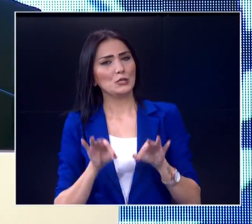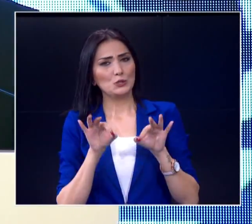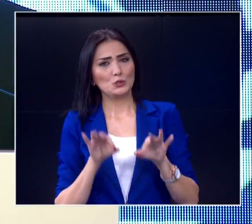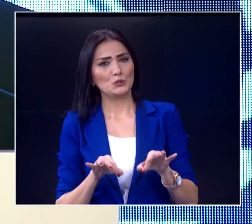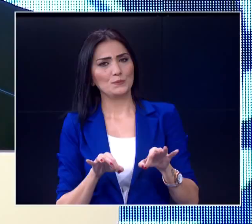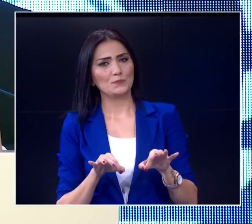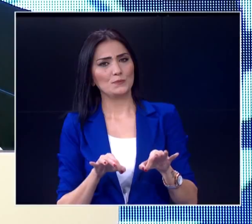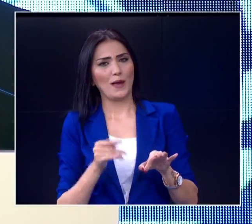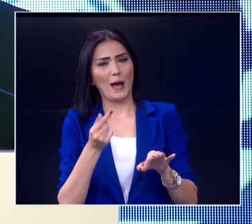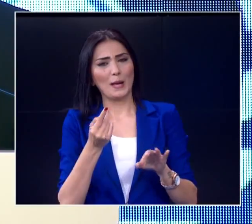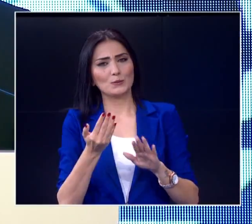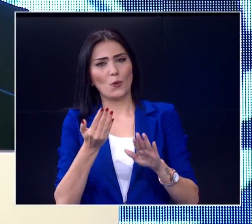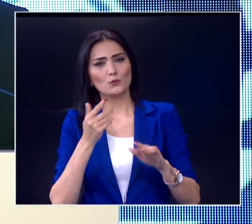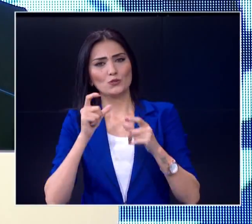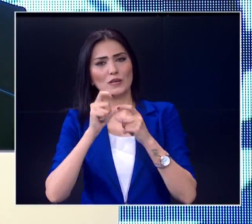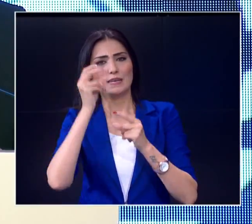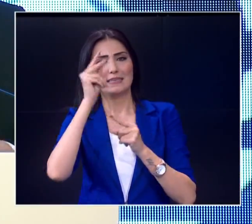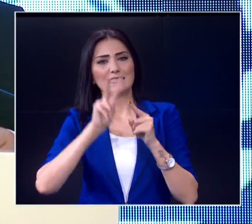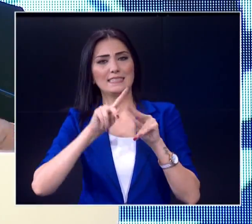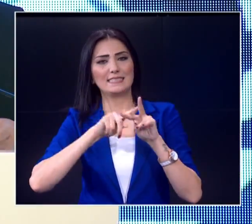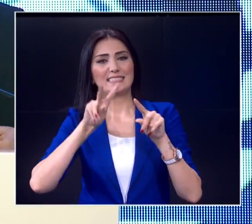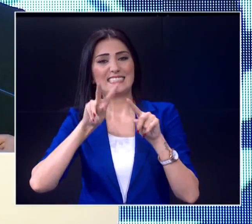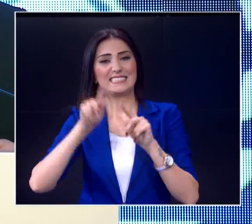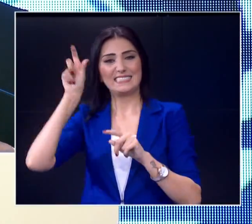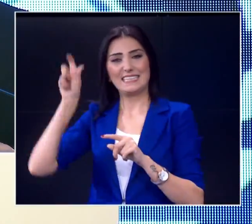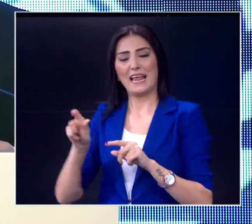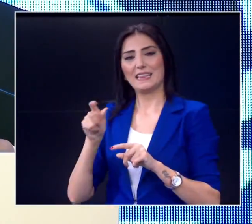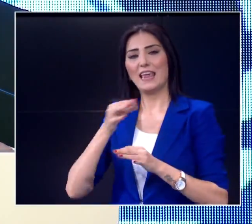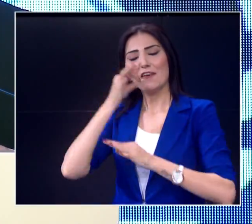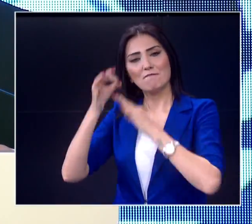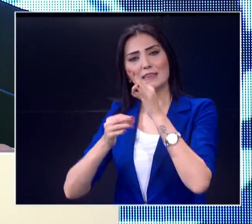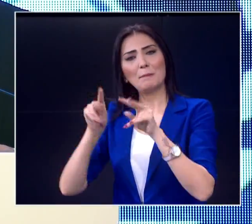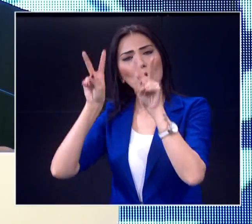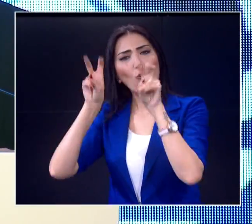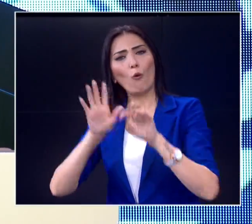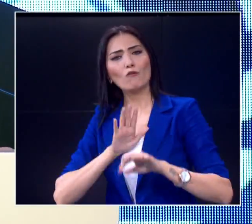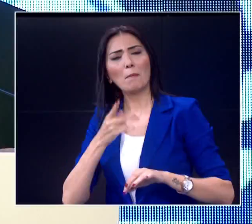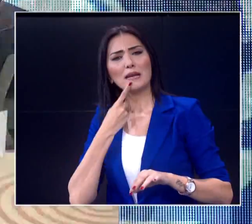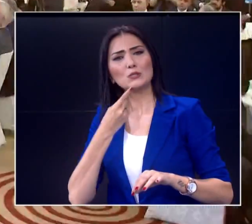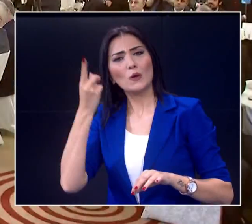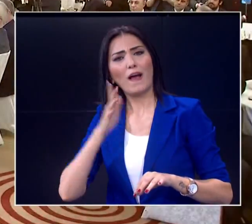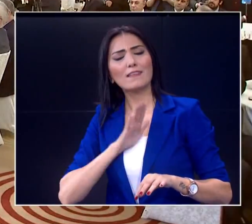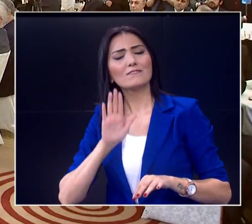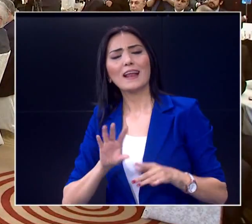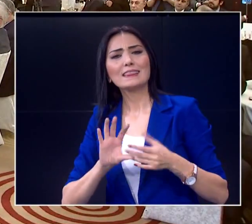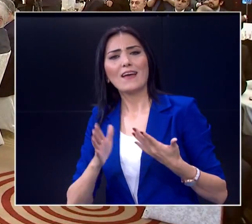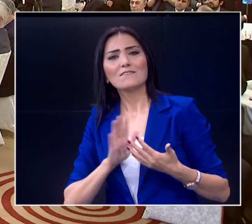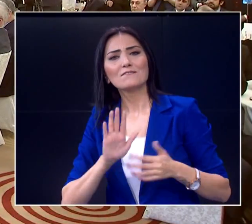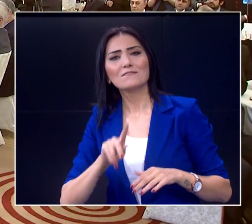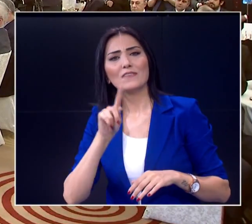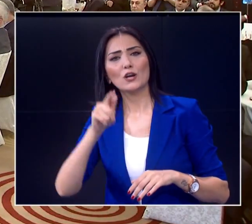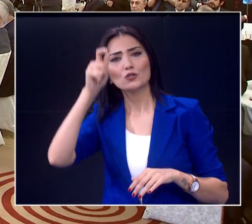şimdi az önce Sinan Burhan Bey'in ifade ettiği bir konu var. Bir şikayet var. Ne var?